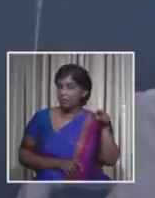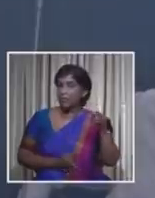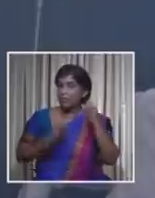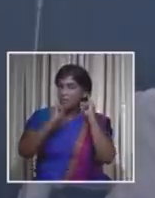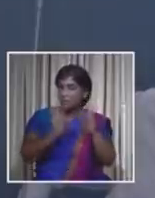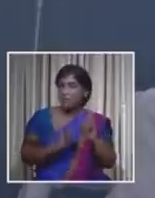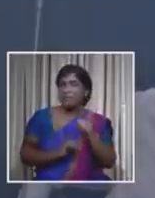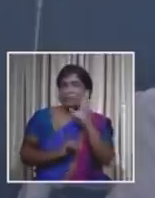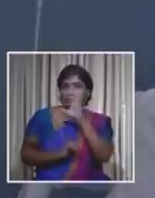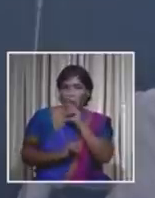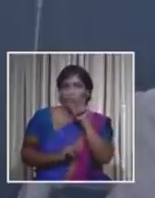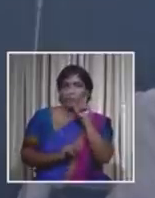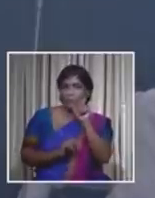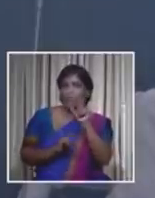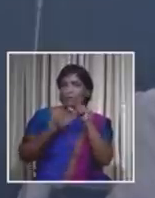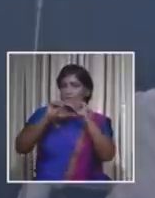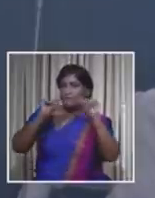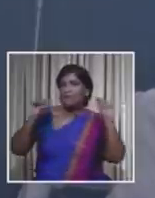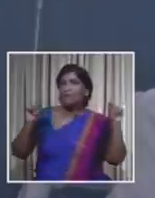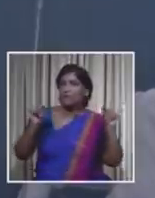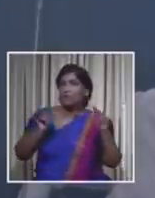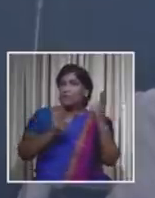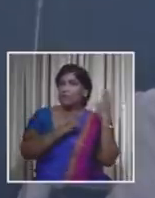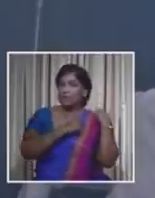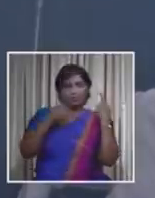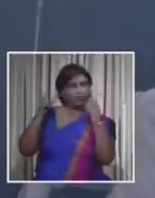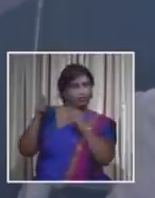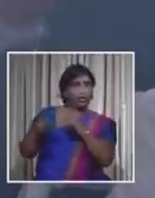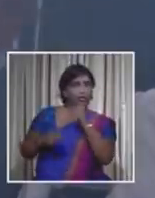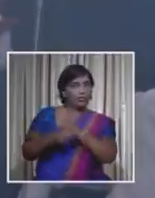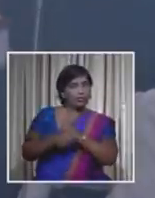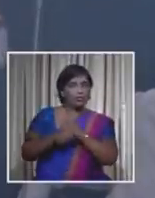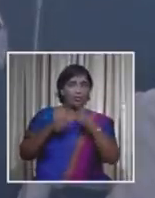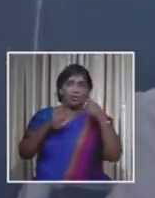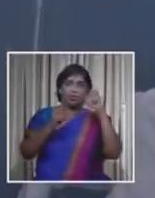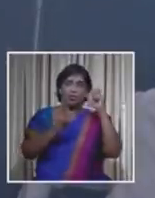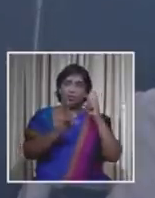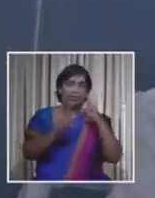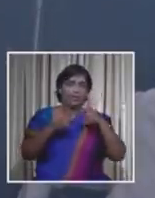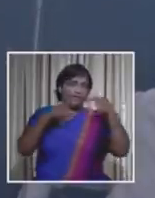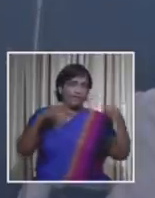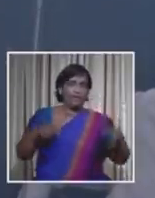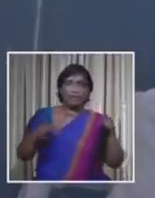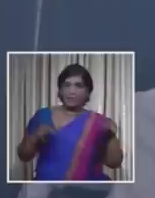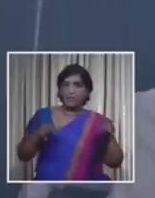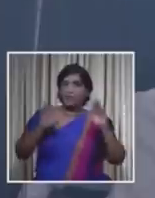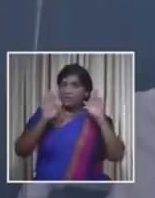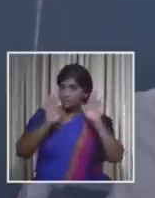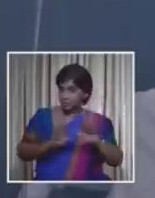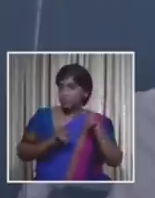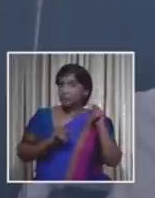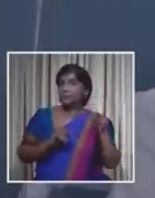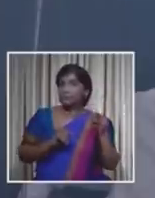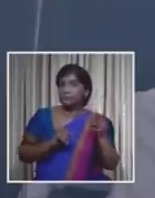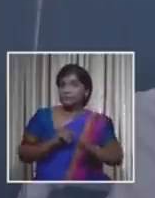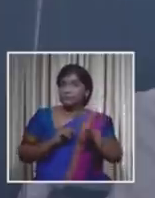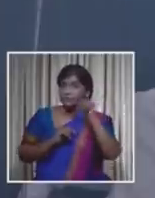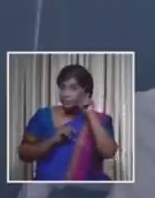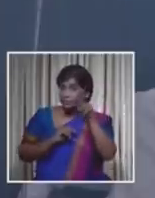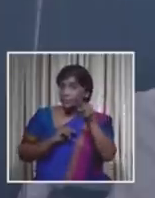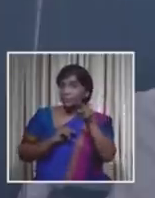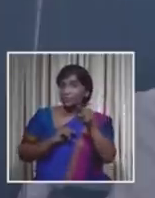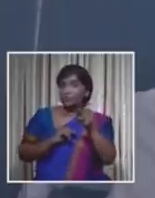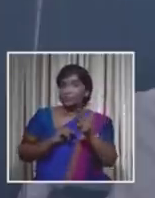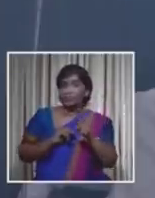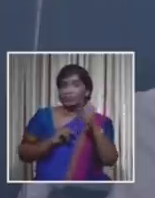අසභ්‍ය අසභ්‍ය වාක්‍ය ඒ නිසායි වගකීම පාරුවා ආණ්ඩු පක්ෂයටත් විපක්ෂයටත්. හැබැයි ගරු කථානායකතුමනි ඔබතුමා ඒක